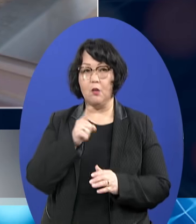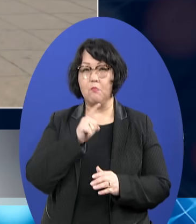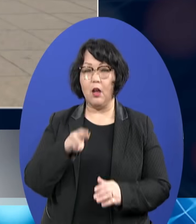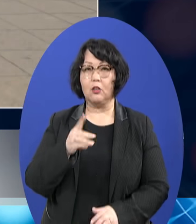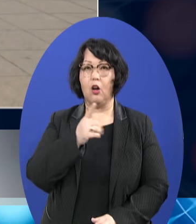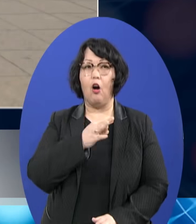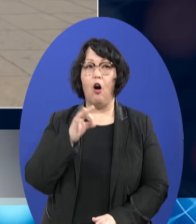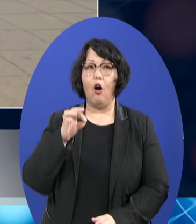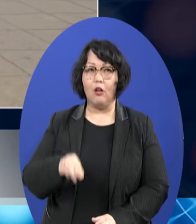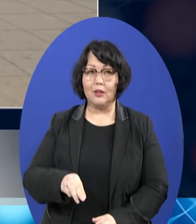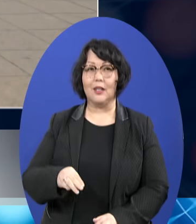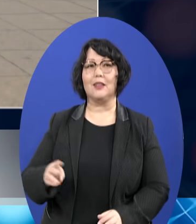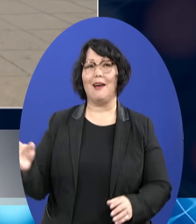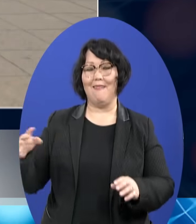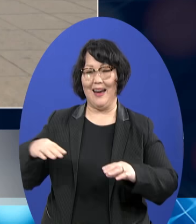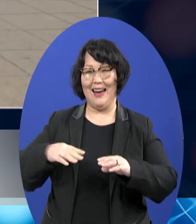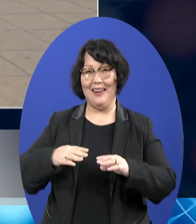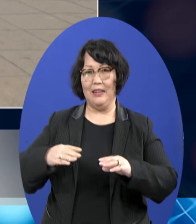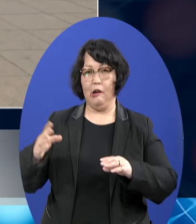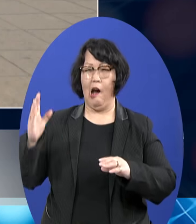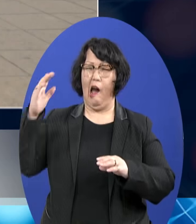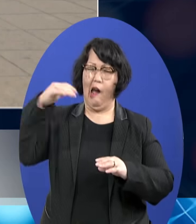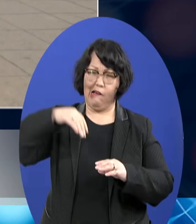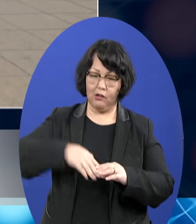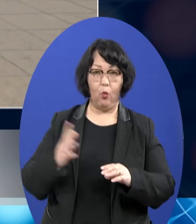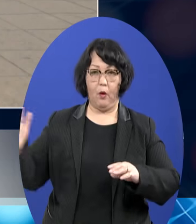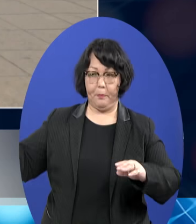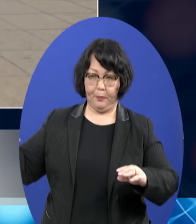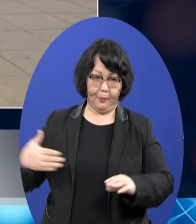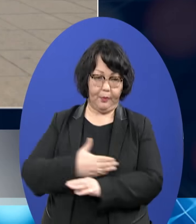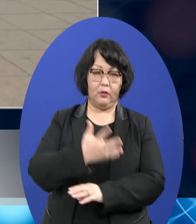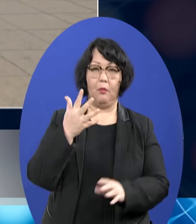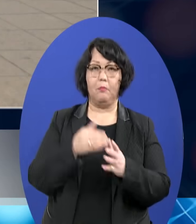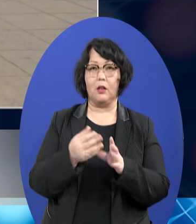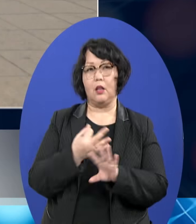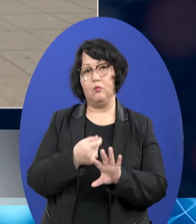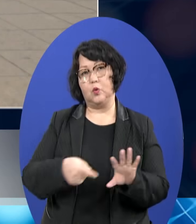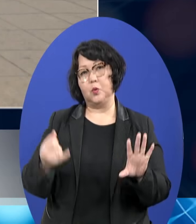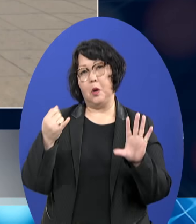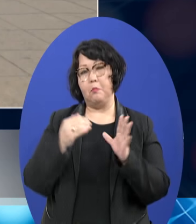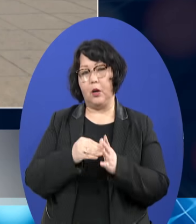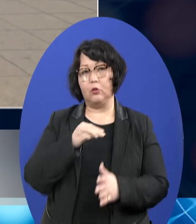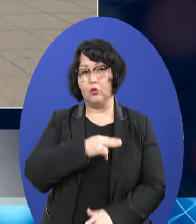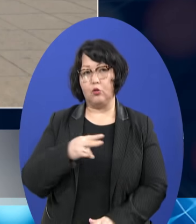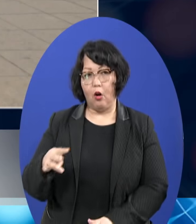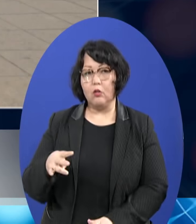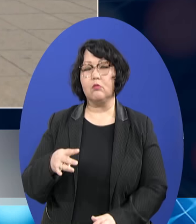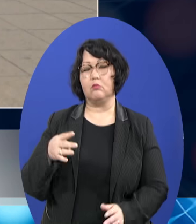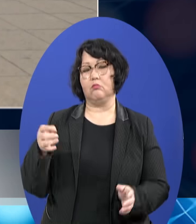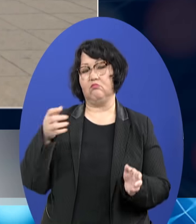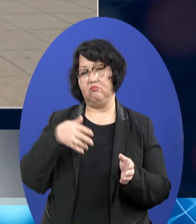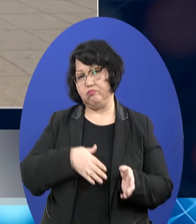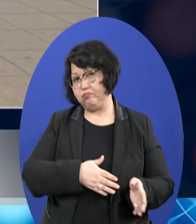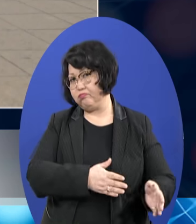тойруулж тавьснаар галтэрэгний хэсгийн хурд нэмэгдэн бүх хэсгүүдэд ижил 5800-аас 6000 тонн жинтэйгээр аялж ачаа